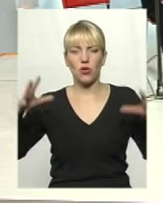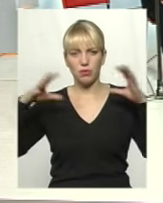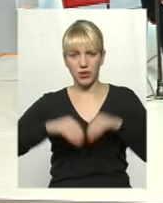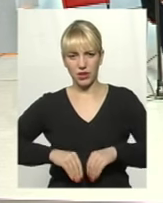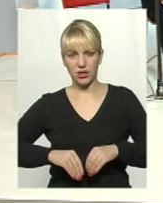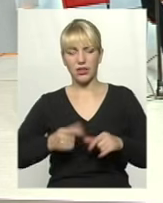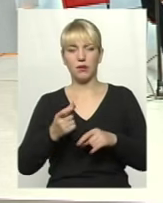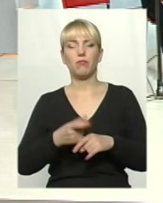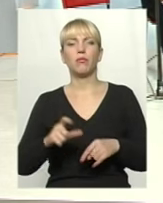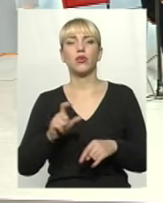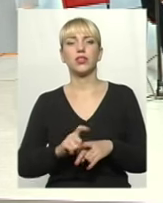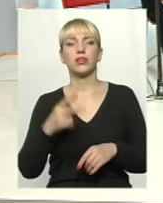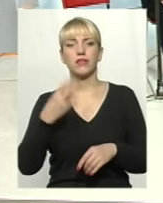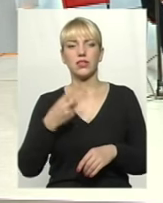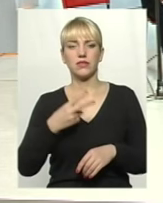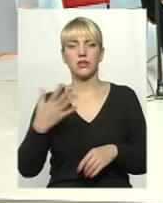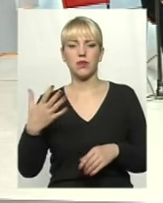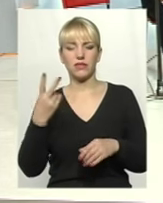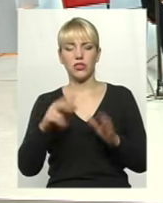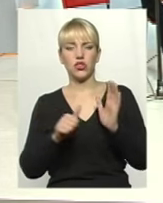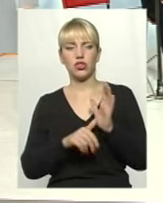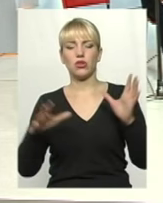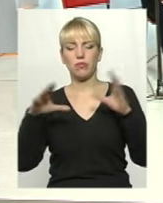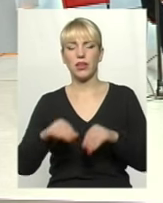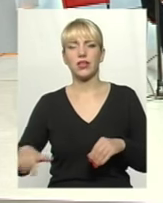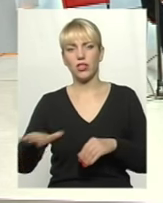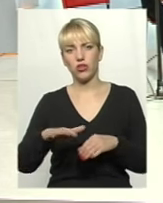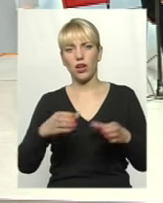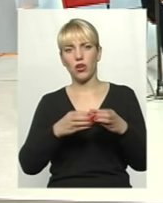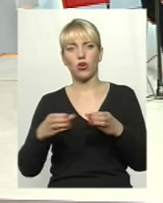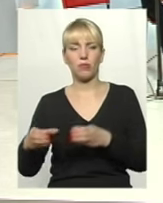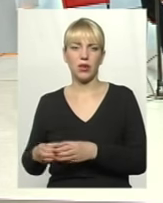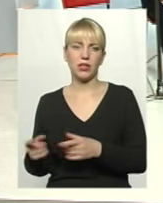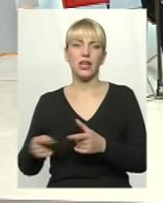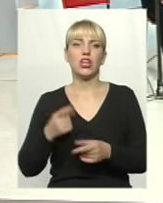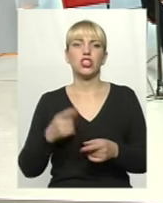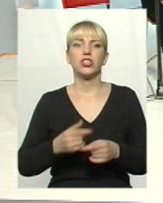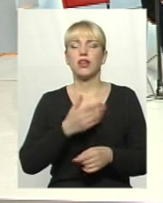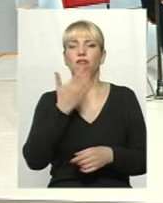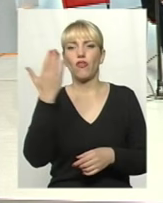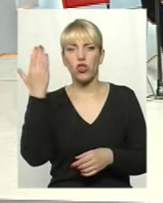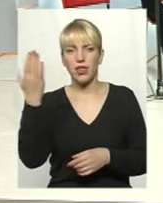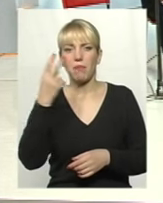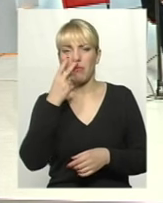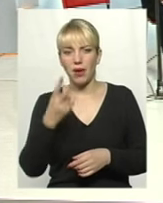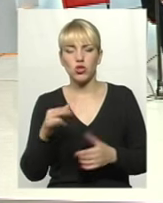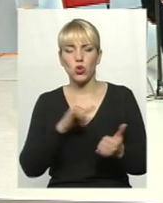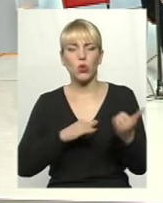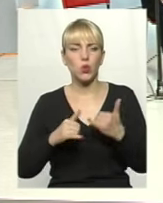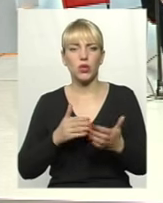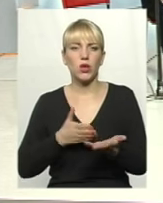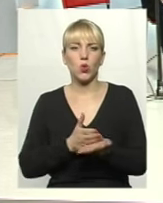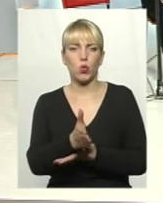понад 25 зараз, чи 26 об'єднаних територіальних громад, чи бачать вони, куди рухатись?